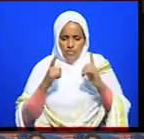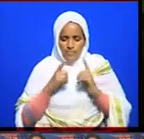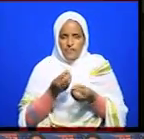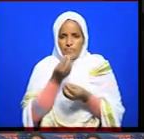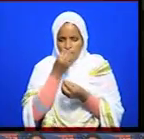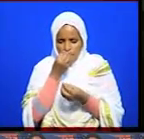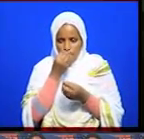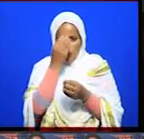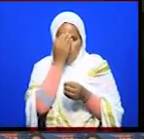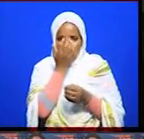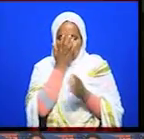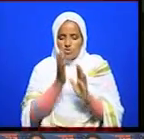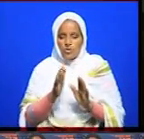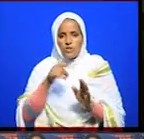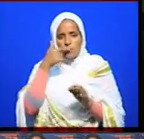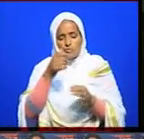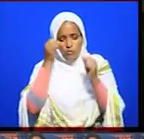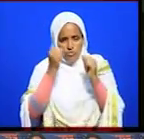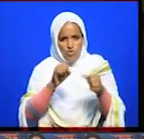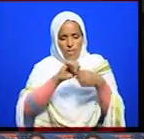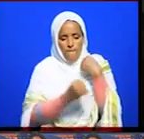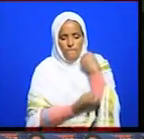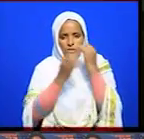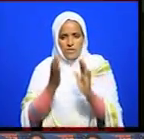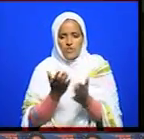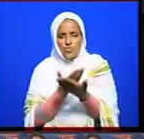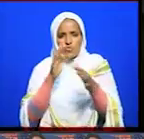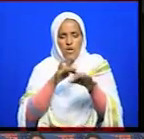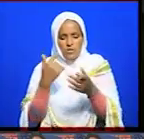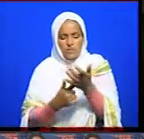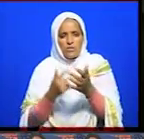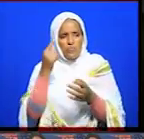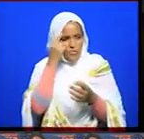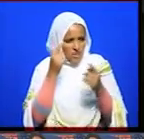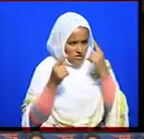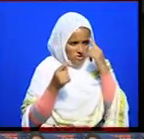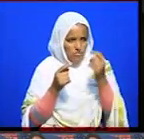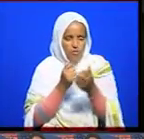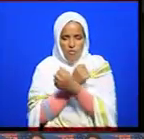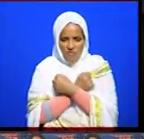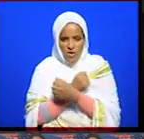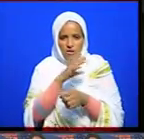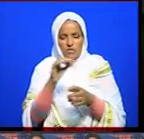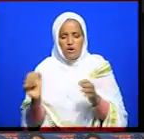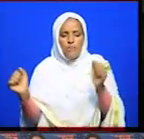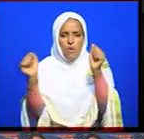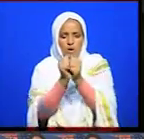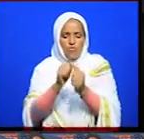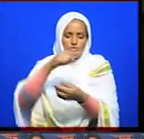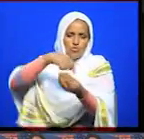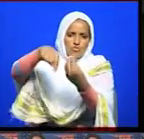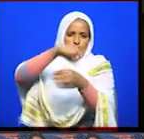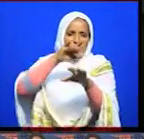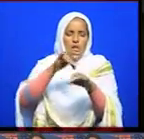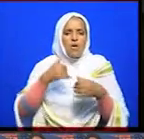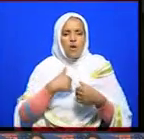ለመኖር በሚረዱት ኦርቶዶክሳዊ ሊያስብሉ በሚችሉት መሰረታዊ ጉዳዮች በእነዚህ በመተሳሰብ በመፈቃቀርና